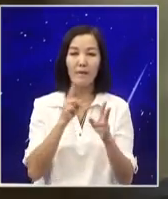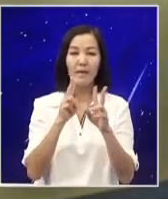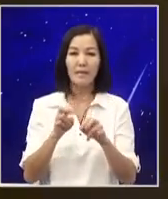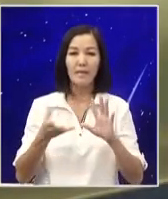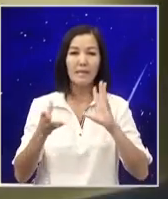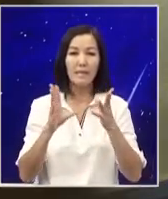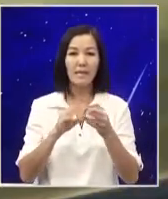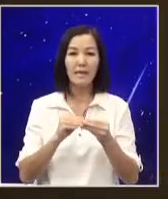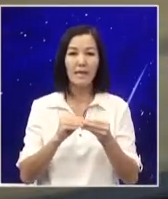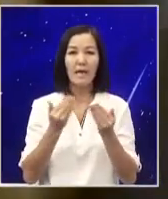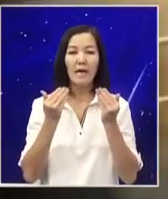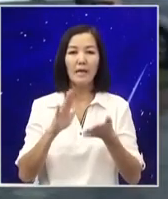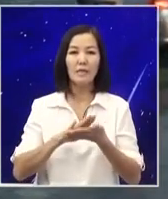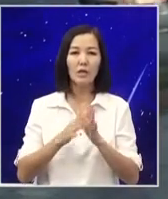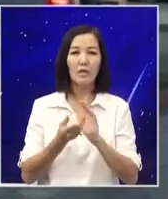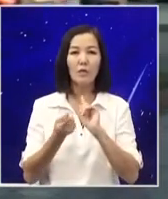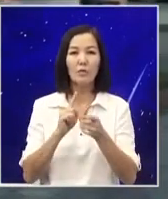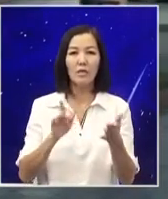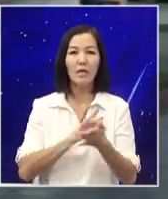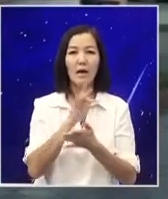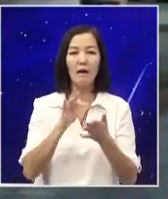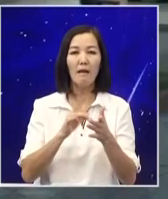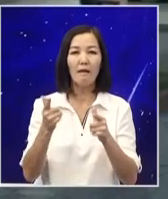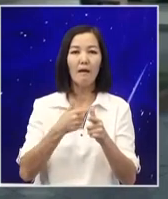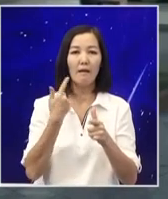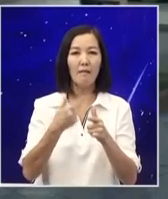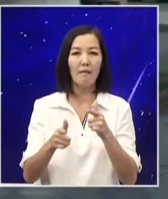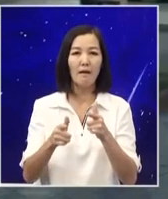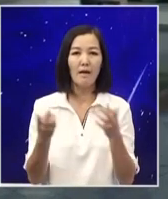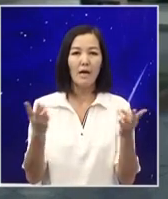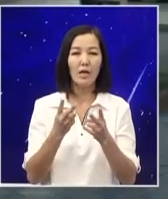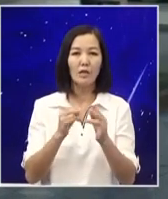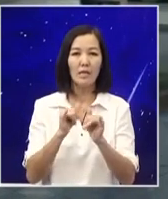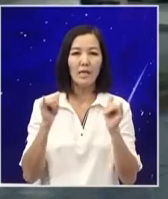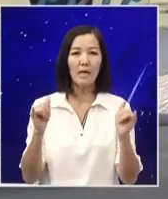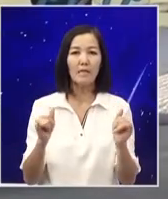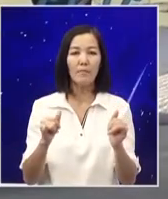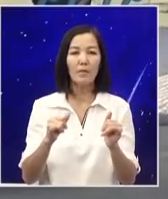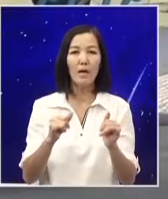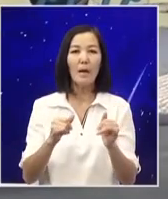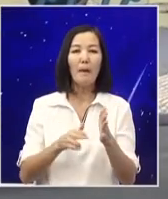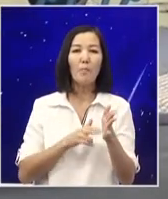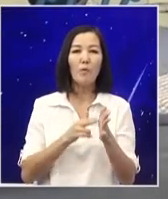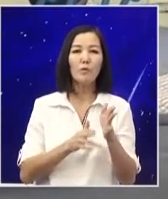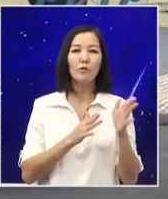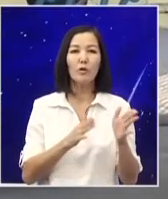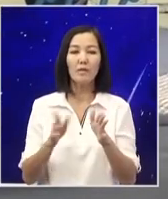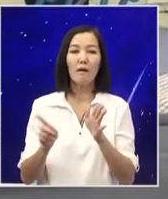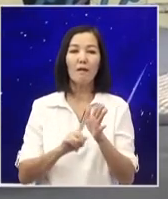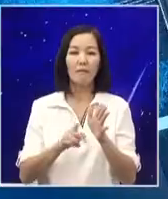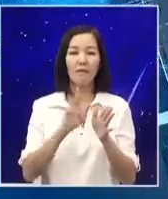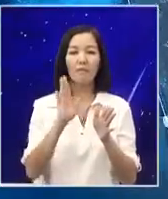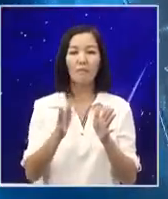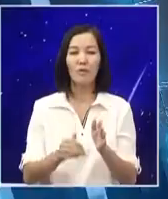анықтапты. Сендірулерінше қазір жағдай өзгерген, қалааралық қатынас қажеттілігі артыпты. Тиісінше пойыз тұрақты қатынайтын